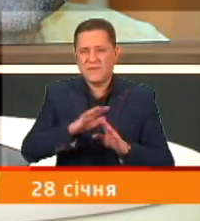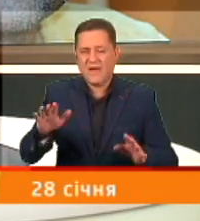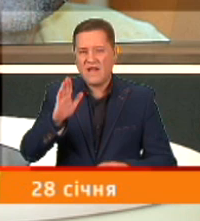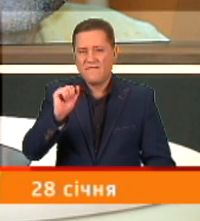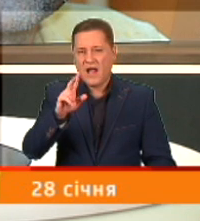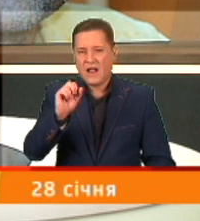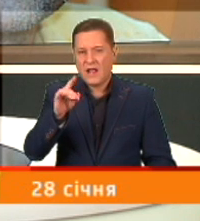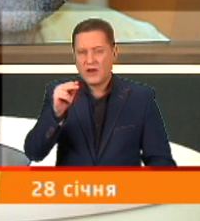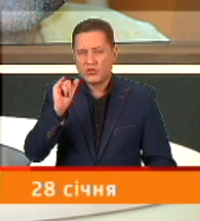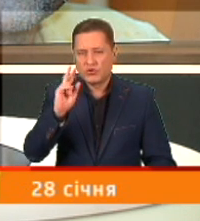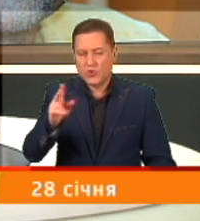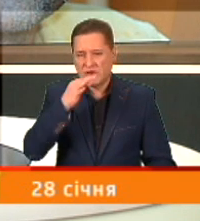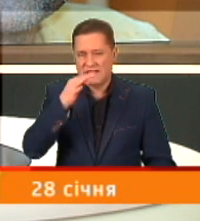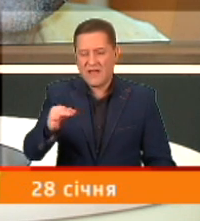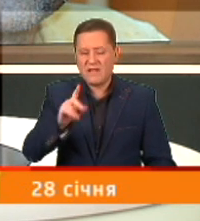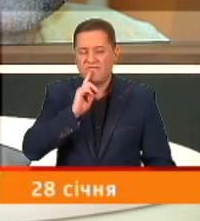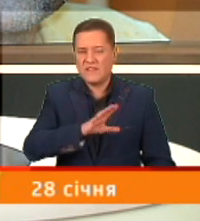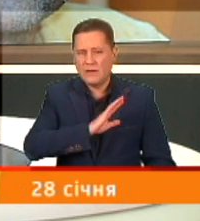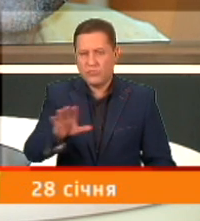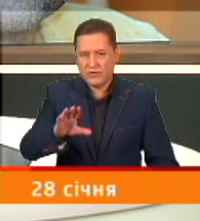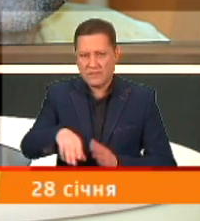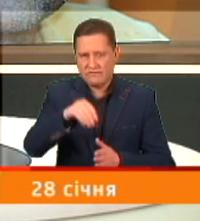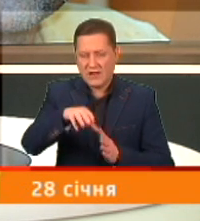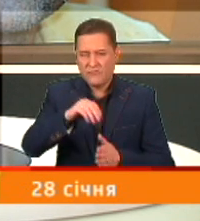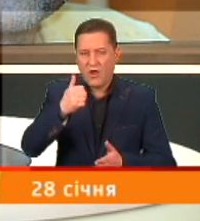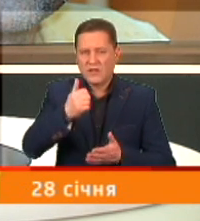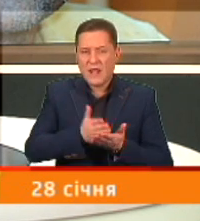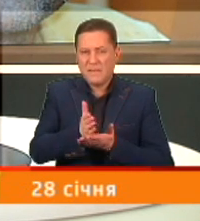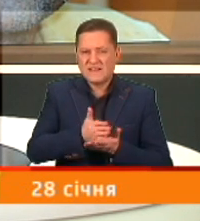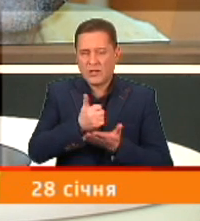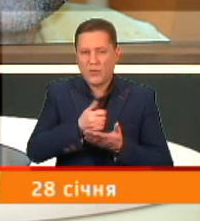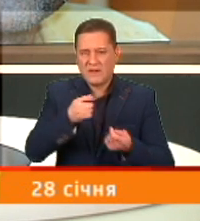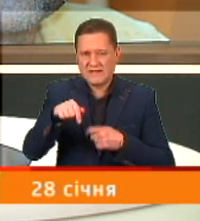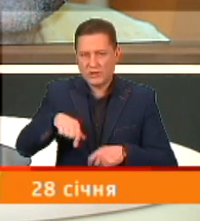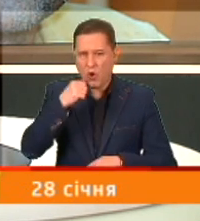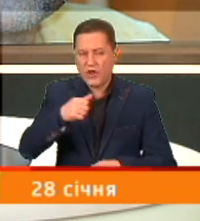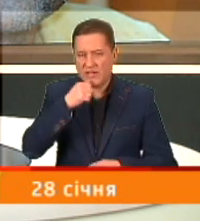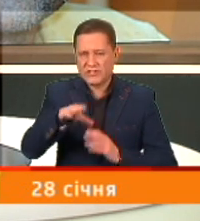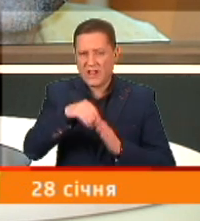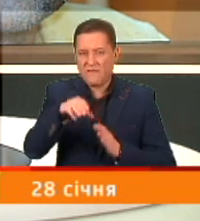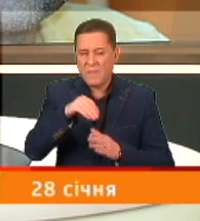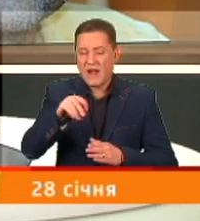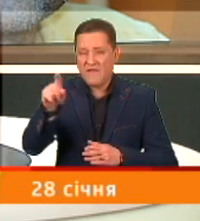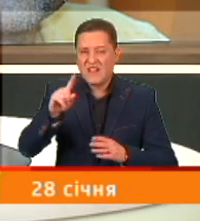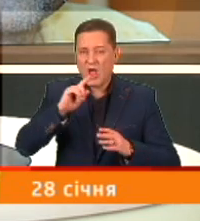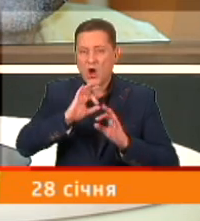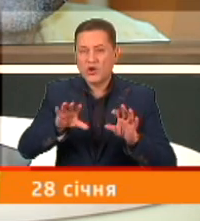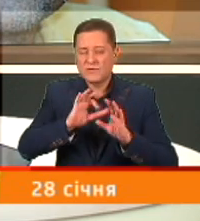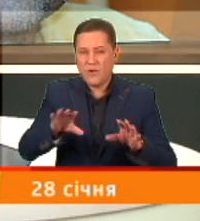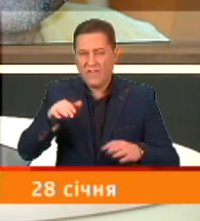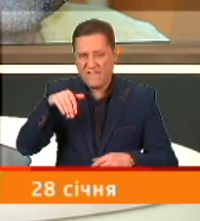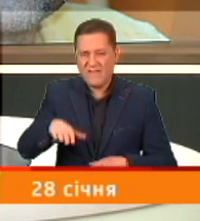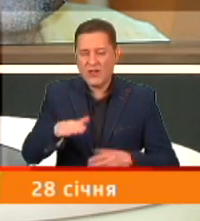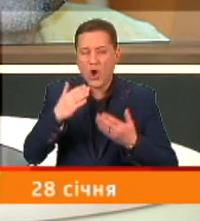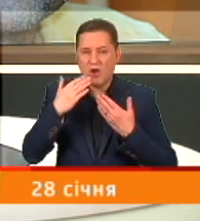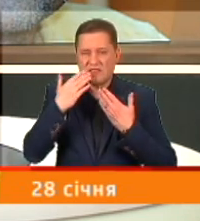Ельзи» Святослав Вакарчук заявив, не балотуватиметься на посаду президента на цьогорічних виборах. Про це співак розповів у відеозверненні